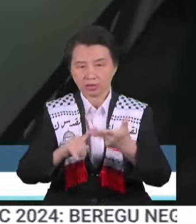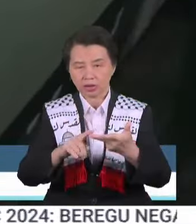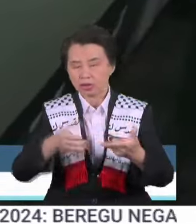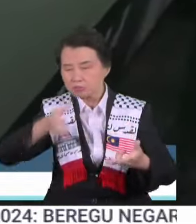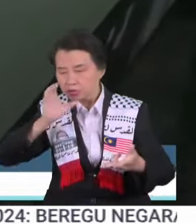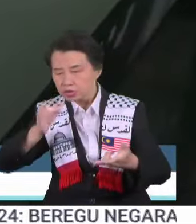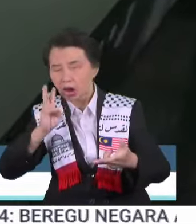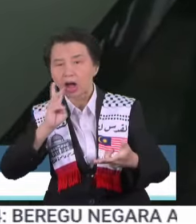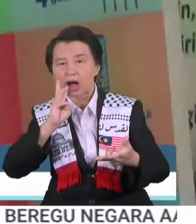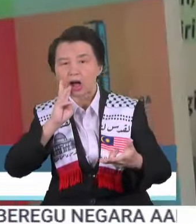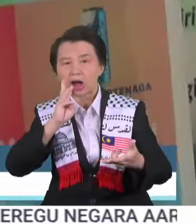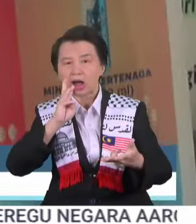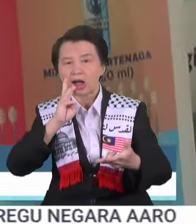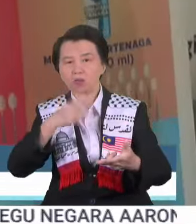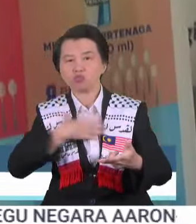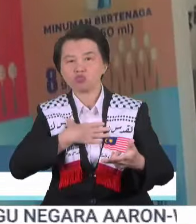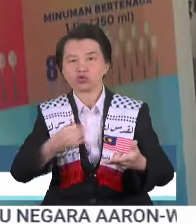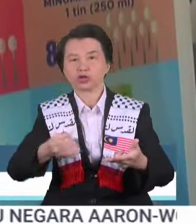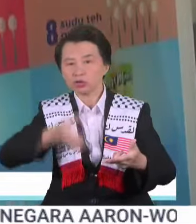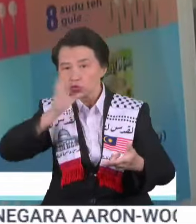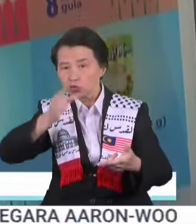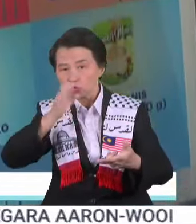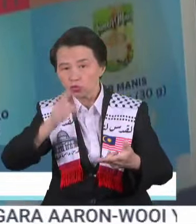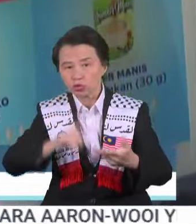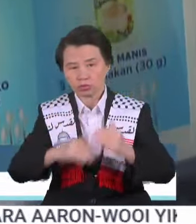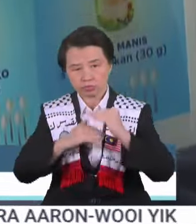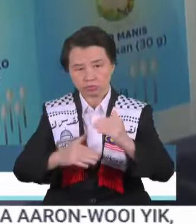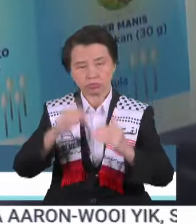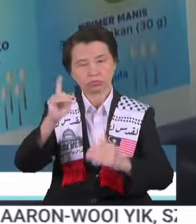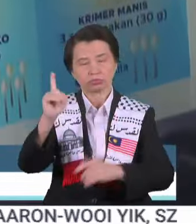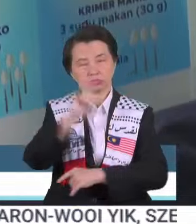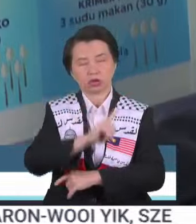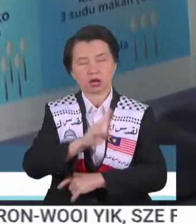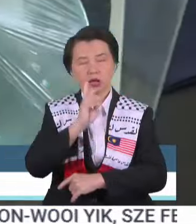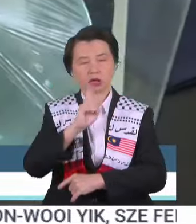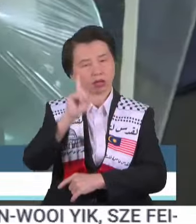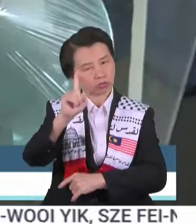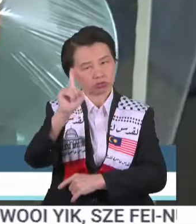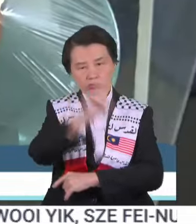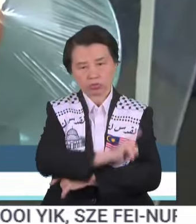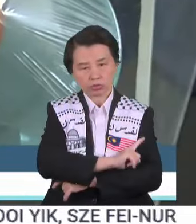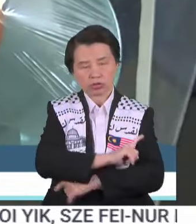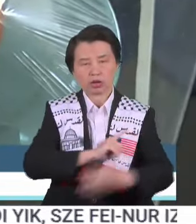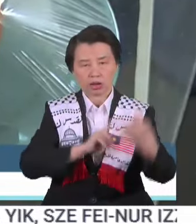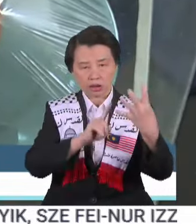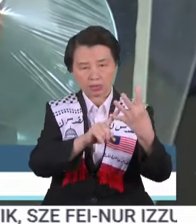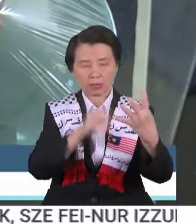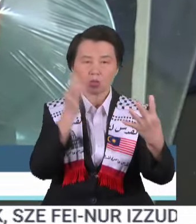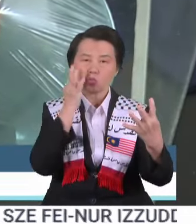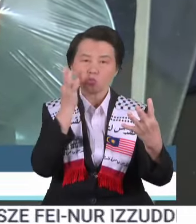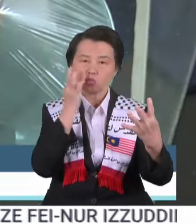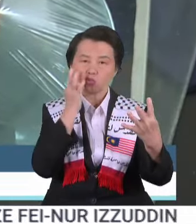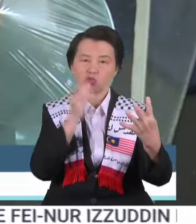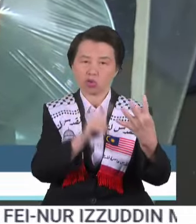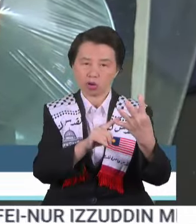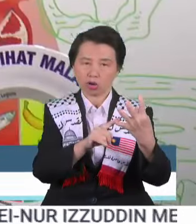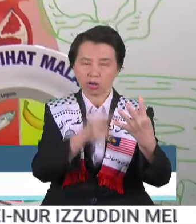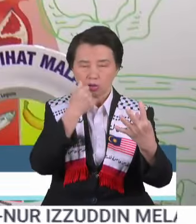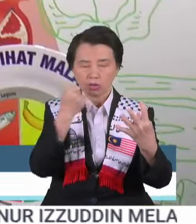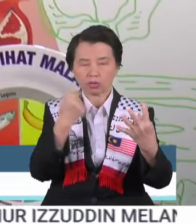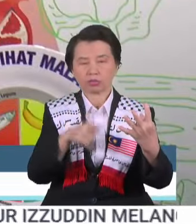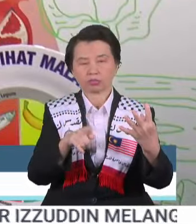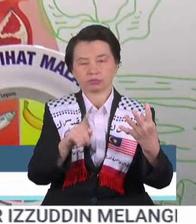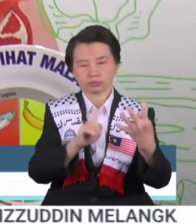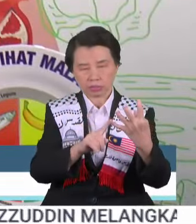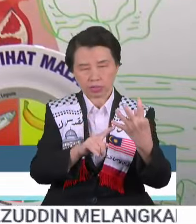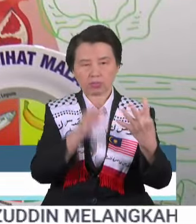kosong ataupun hadkan pengambilan air manis satu cawan sehari sahaja. Yang keempat, jadikan buah-buahan sebagai pencuci mulut. Dan